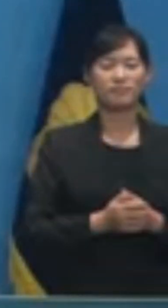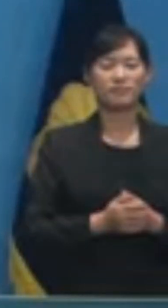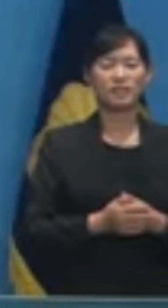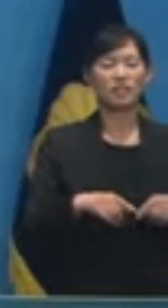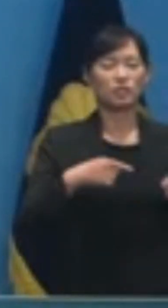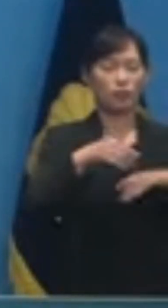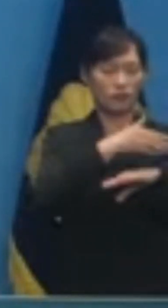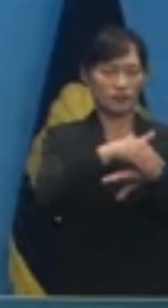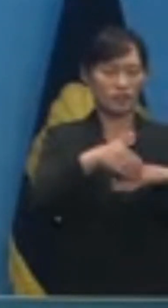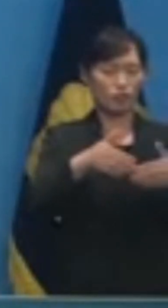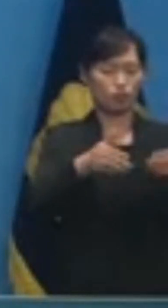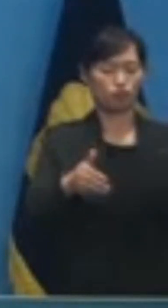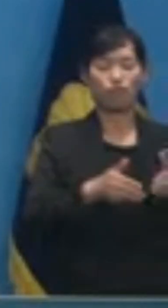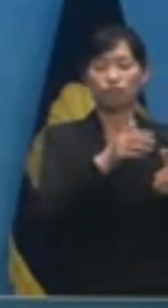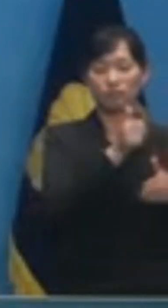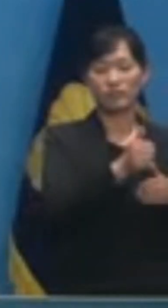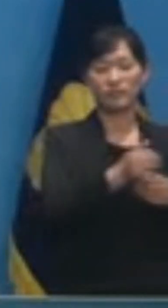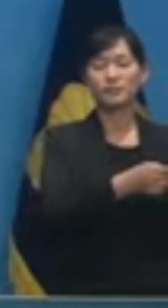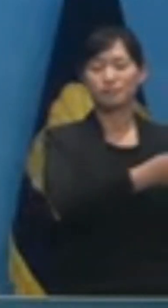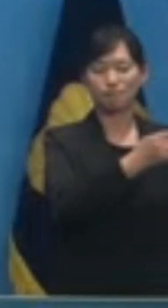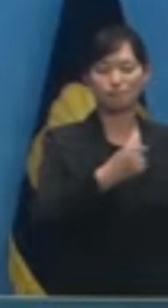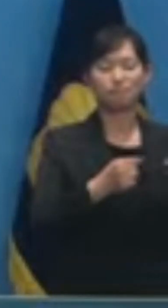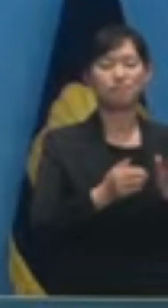강재영 부장님 함께해 주셨습니다.